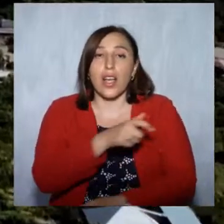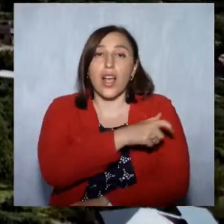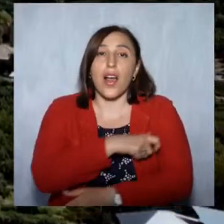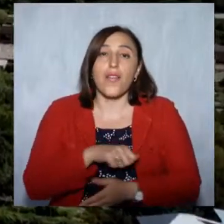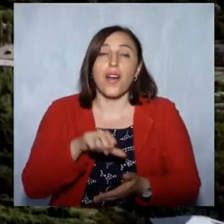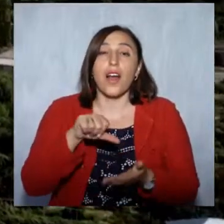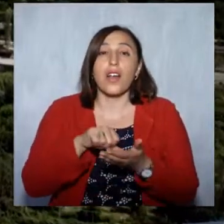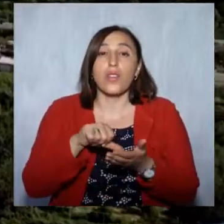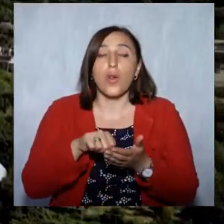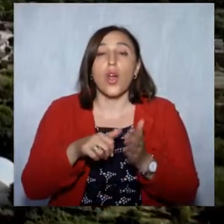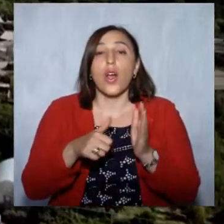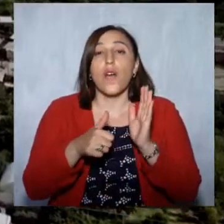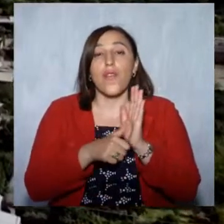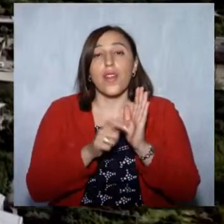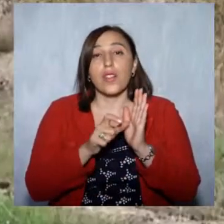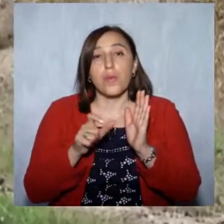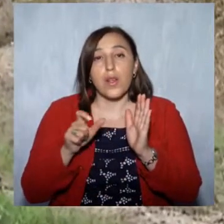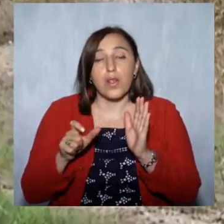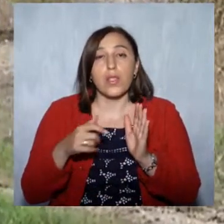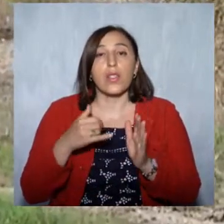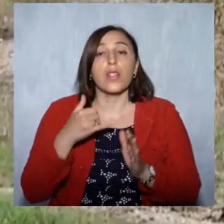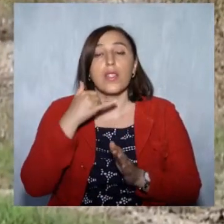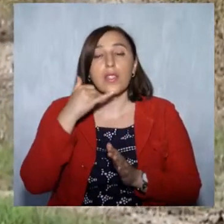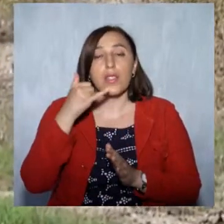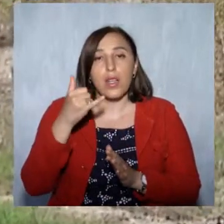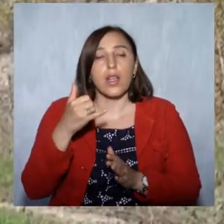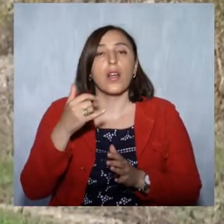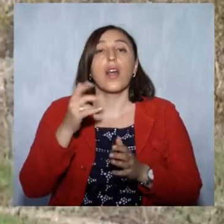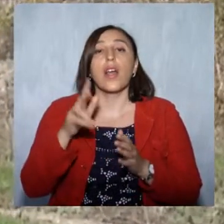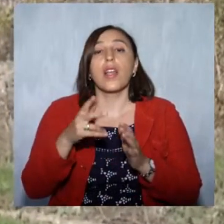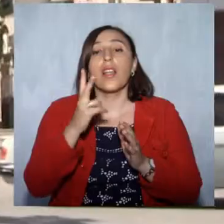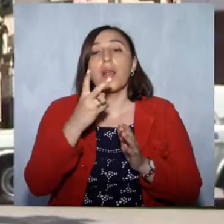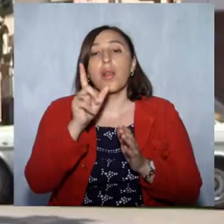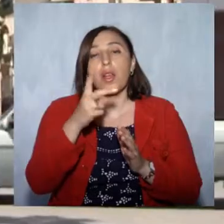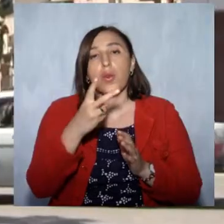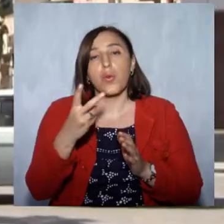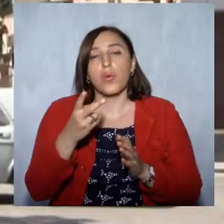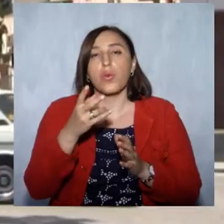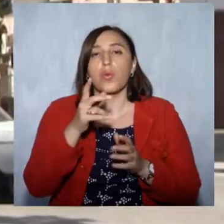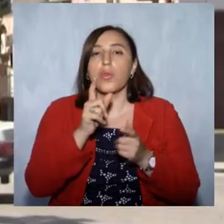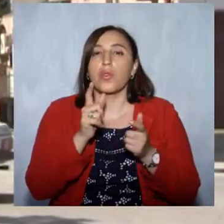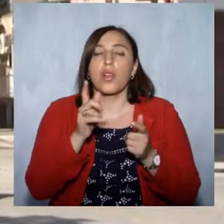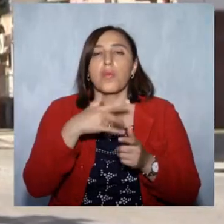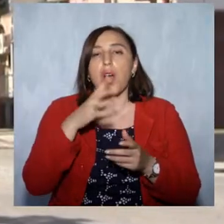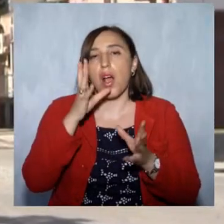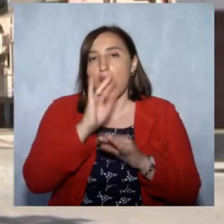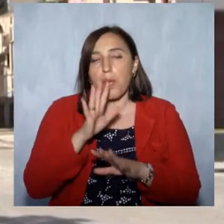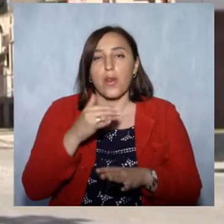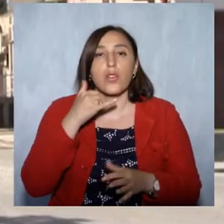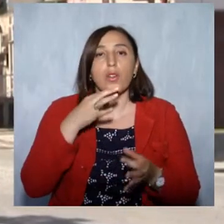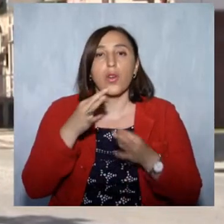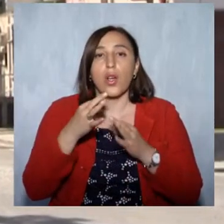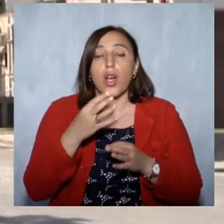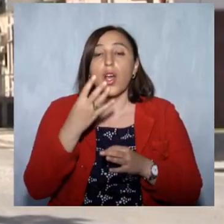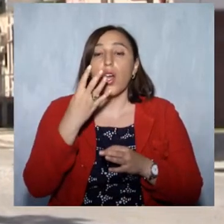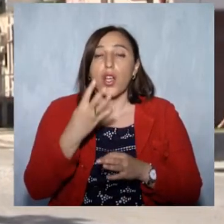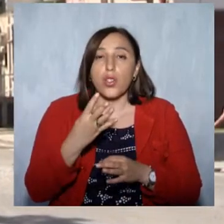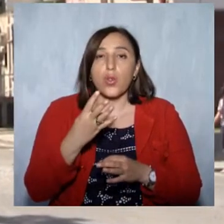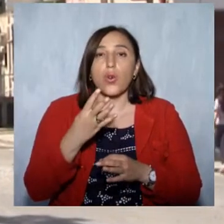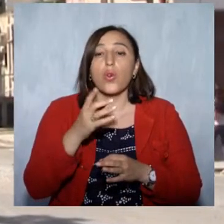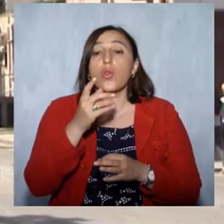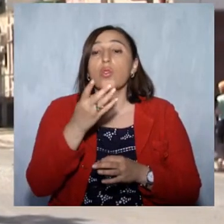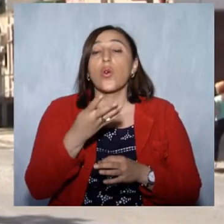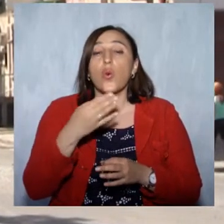հետ։ 8-ից 6-ը պատասխանեցին մեր զանգերին, 6-ից 2-ին անհարմար պահի էինք զանգել, մնացած 4-ն էլ մեկ մարդու պես նույն